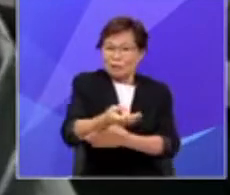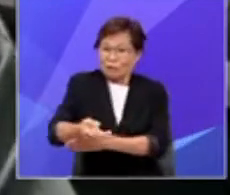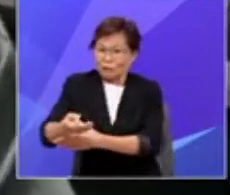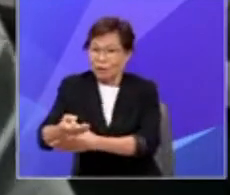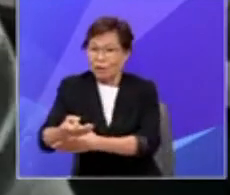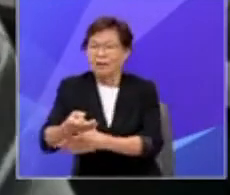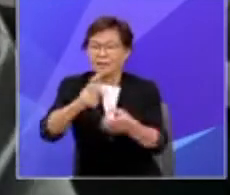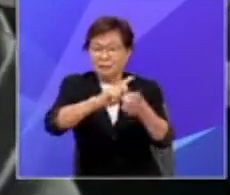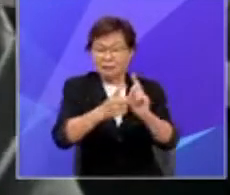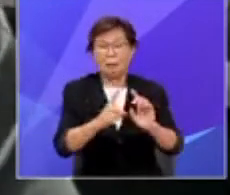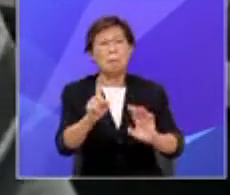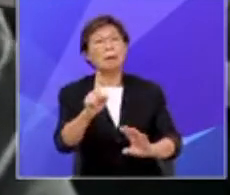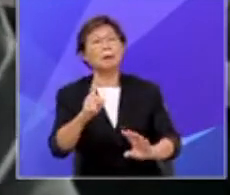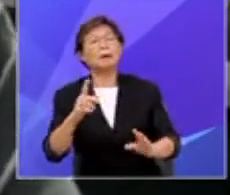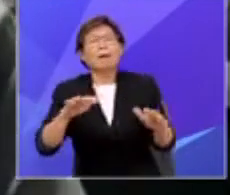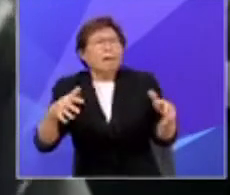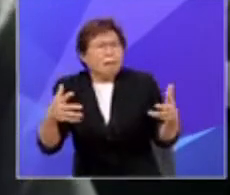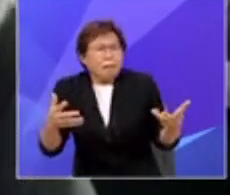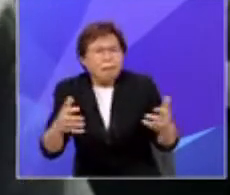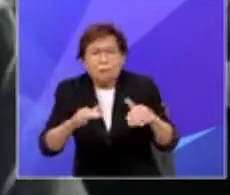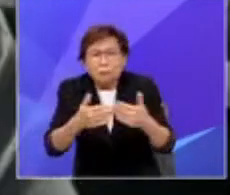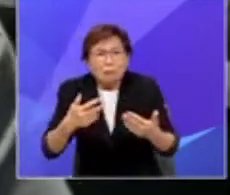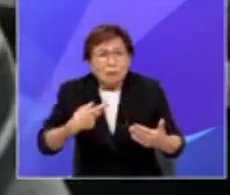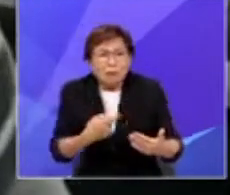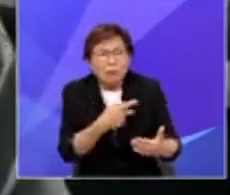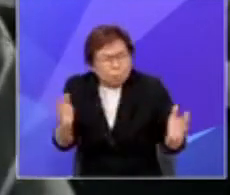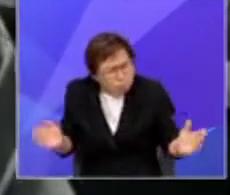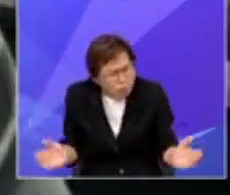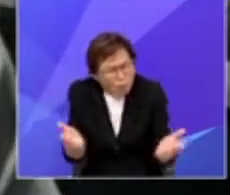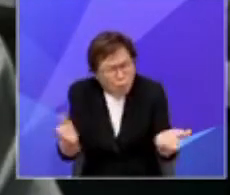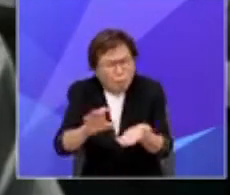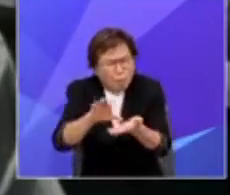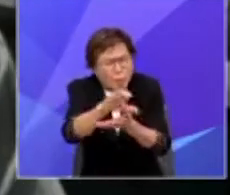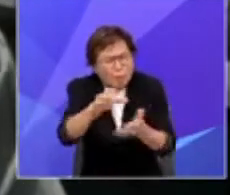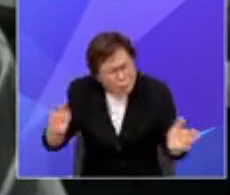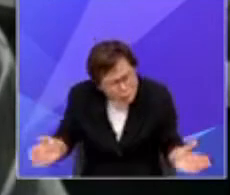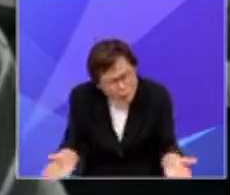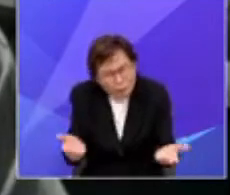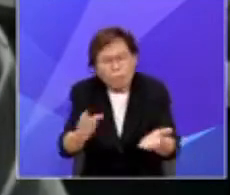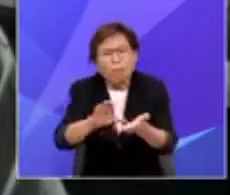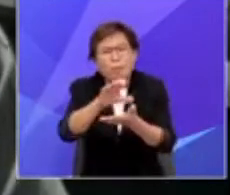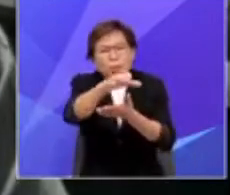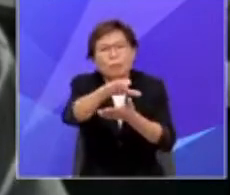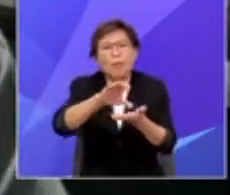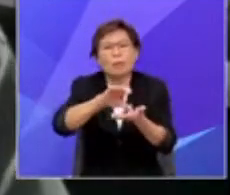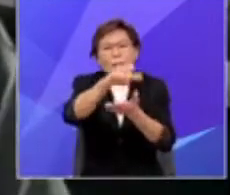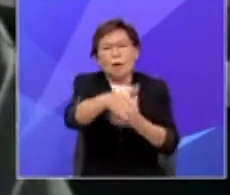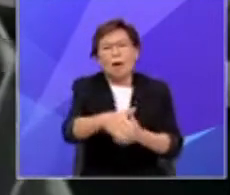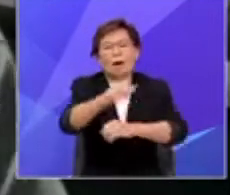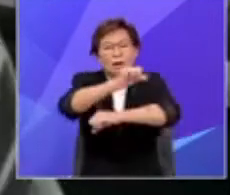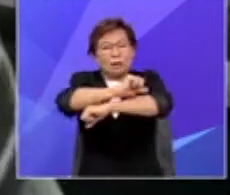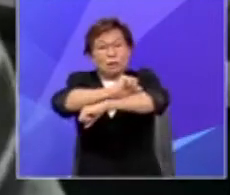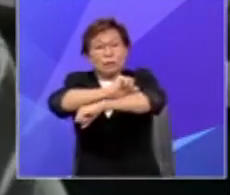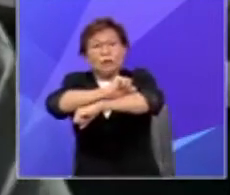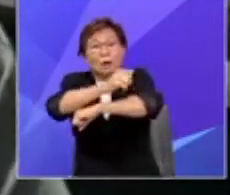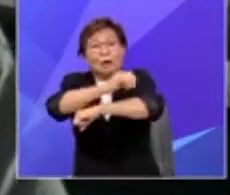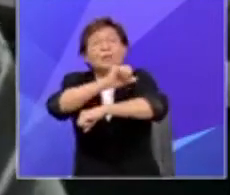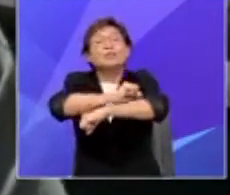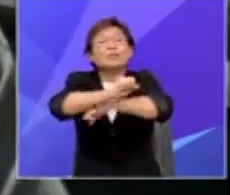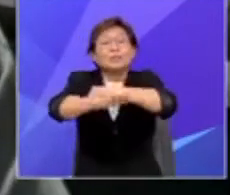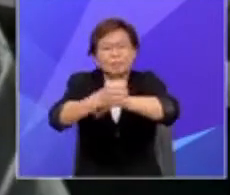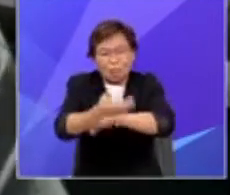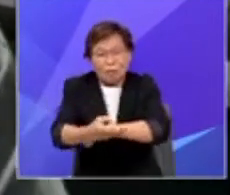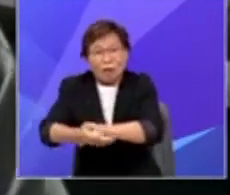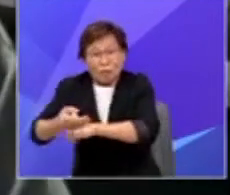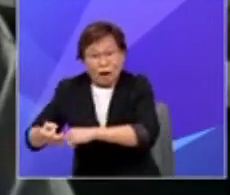dimana kita beli otomotif Mania kita boleh menggalakkan penaburan alam itu seperti begitu ia jadi negara-negara ASEAN